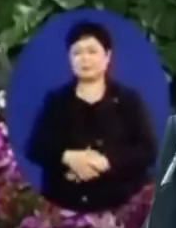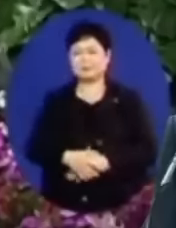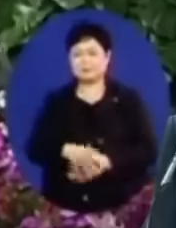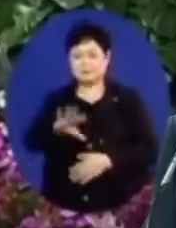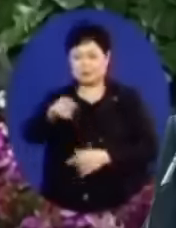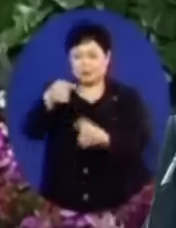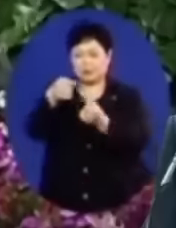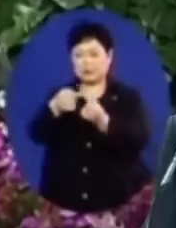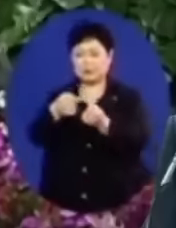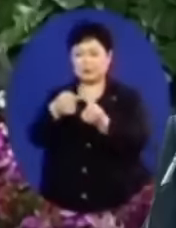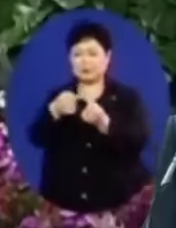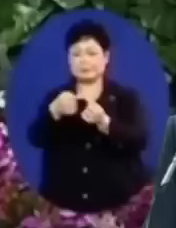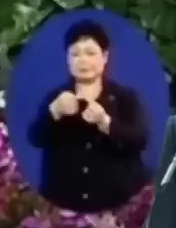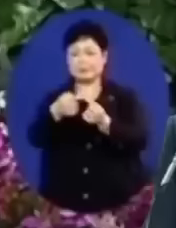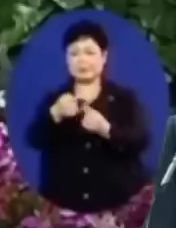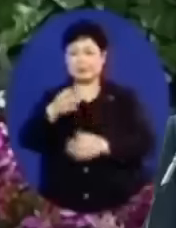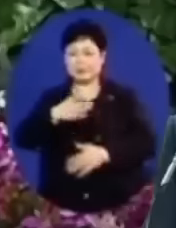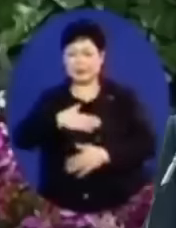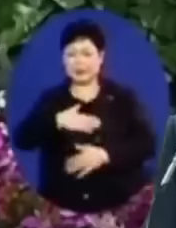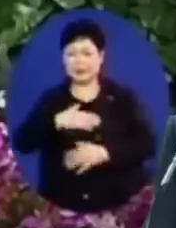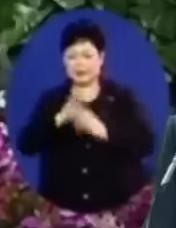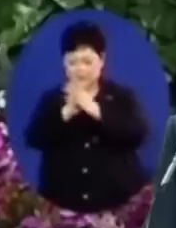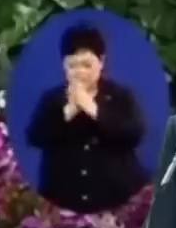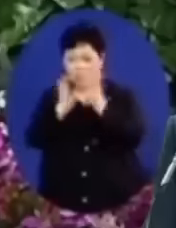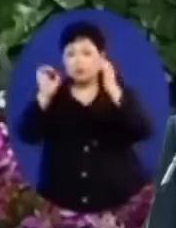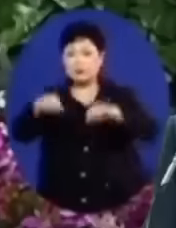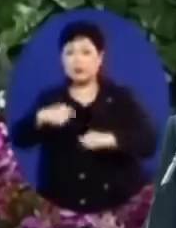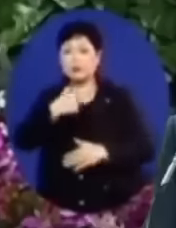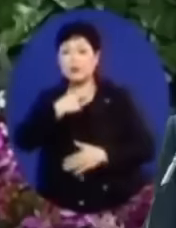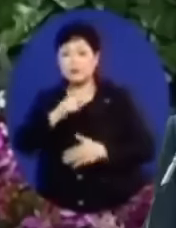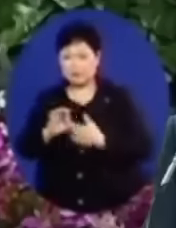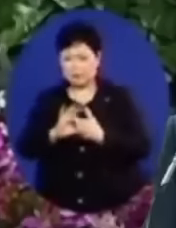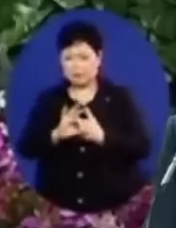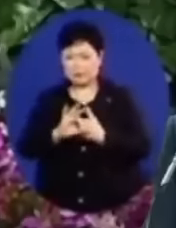첫째로 내가 기도 응답을 받으려면은